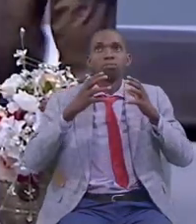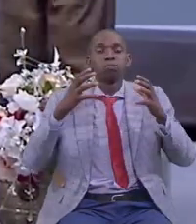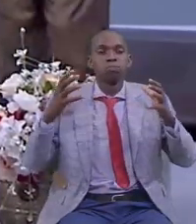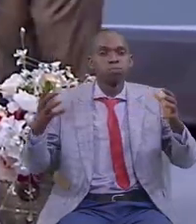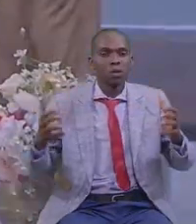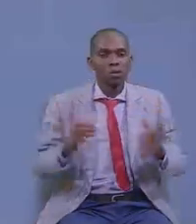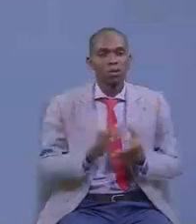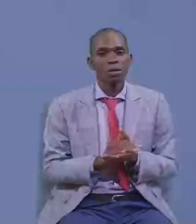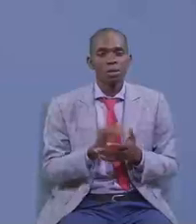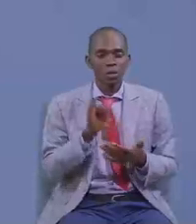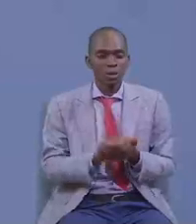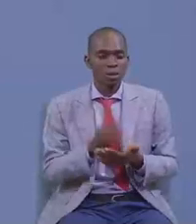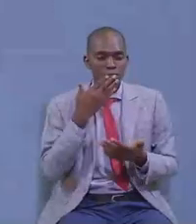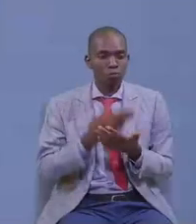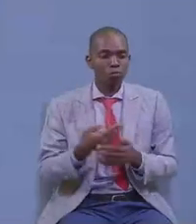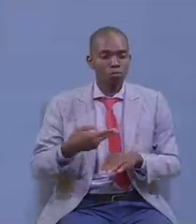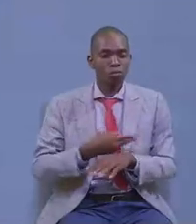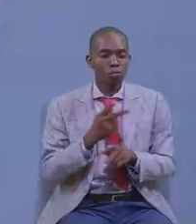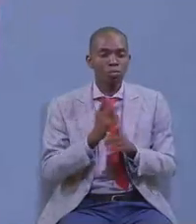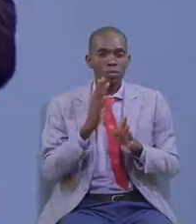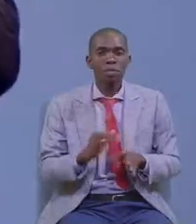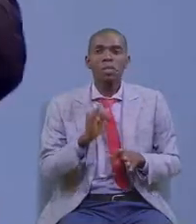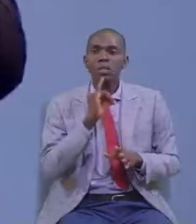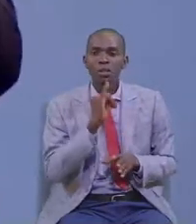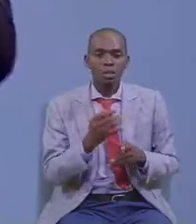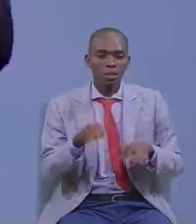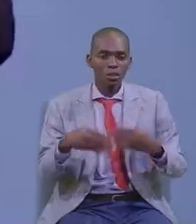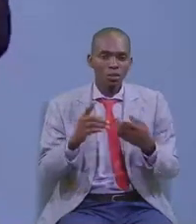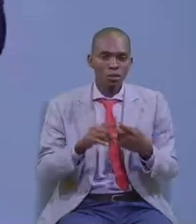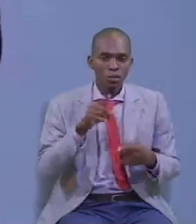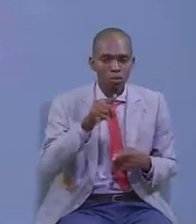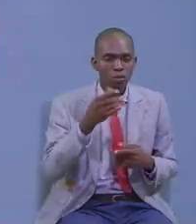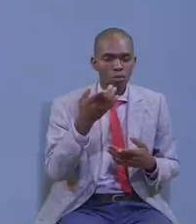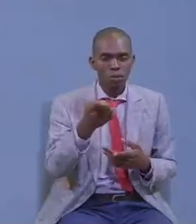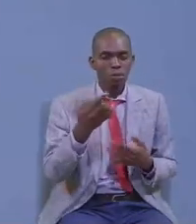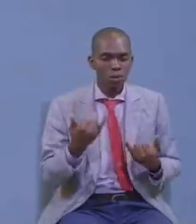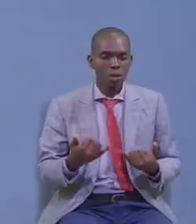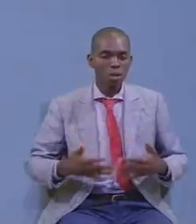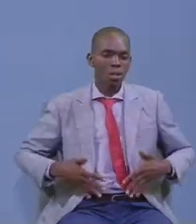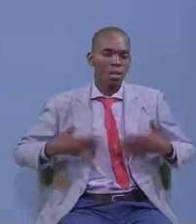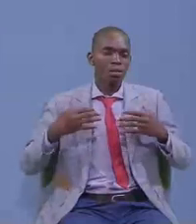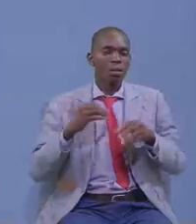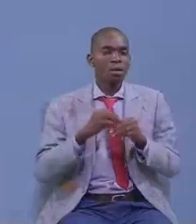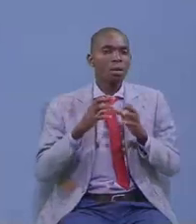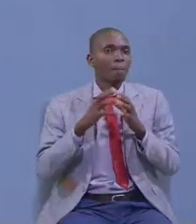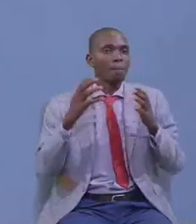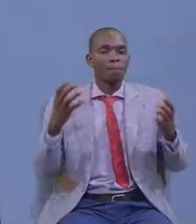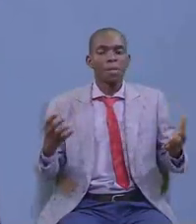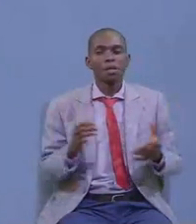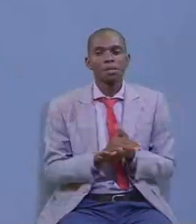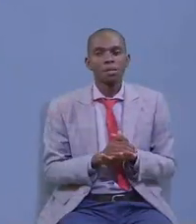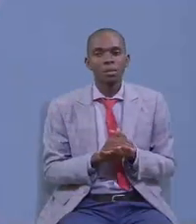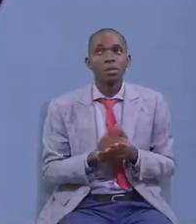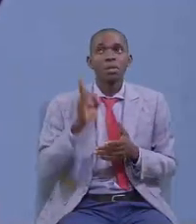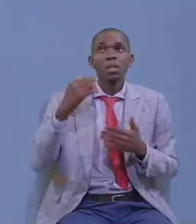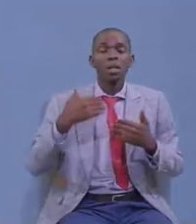Et ce bon berger te donne la vie. Il te donne la vie en abondance. Il te donne la